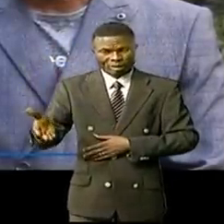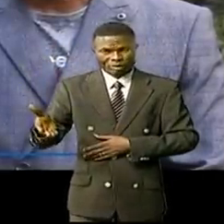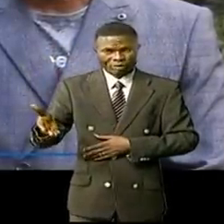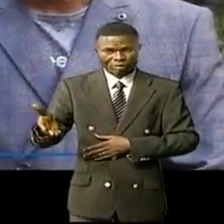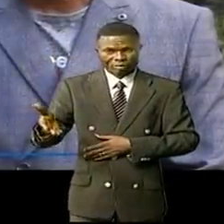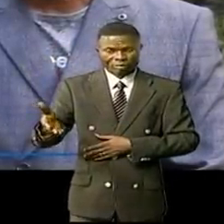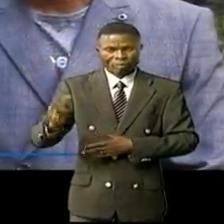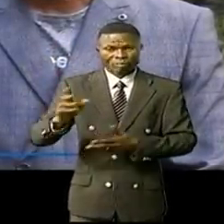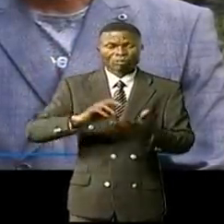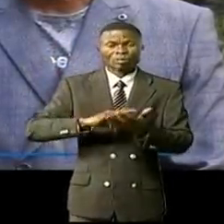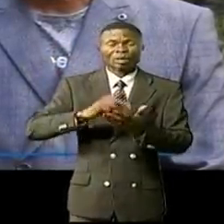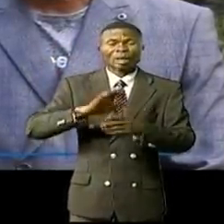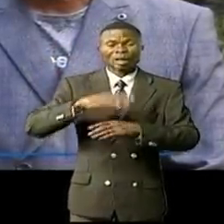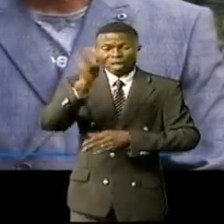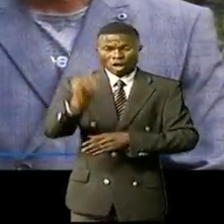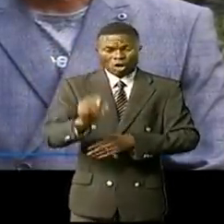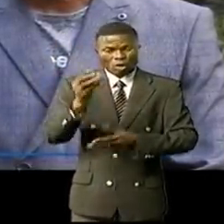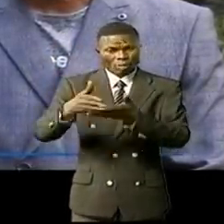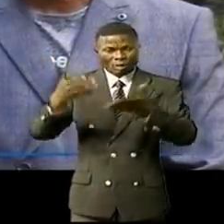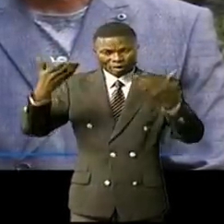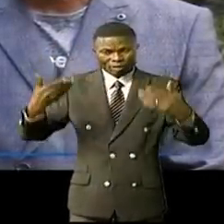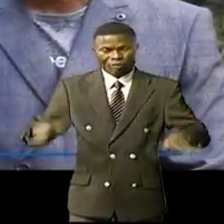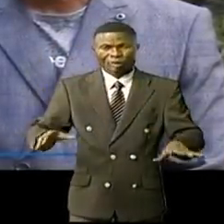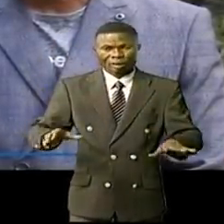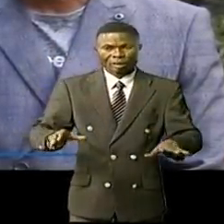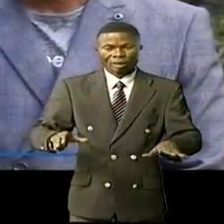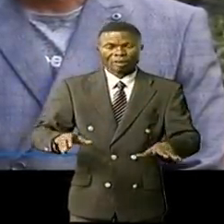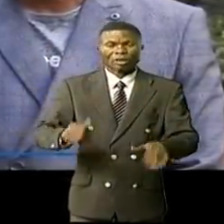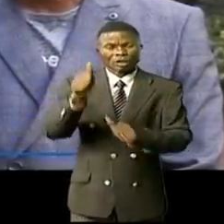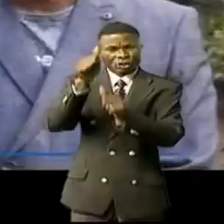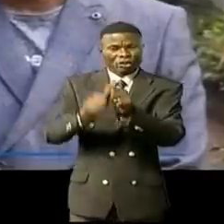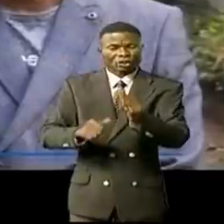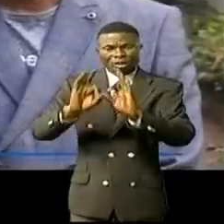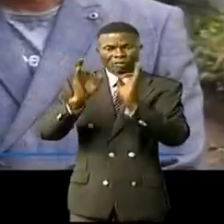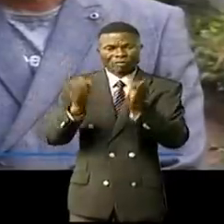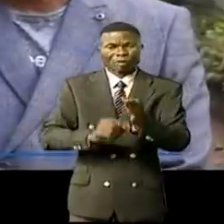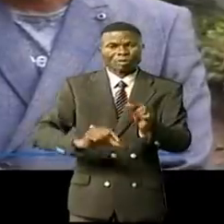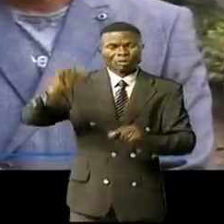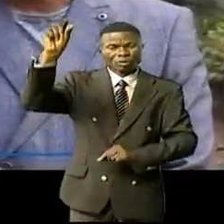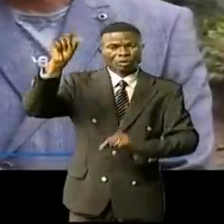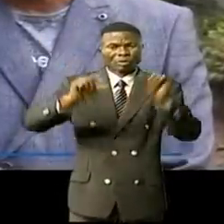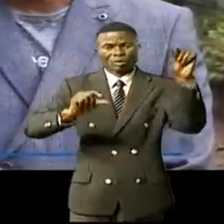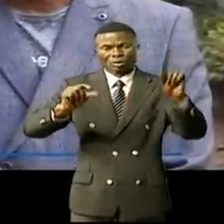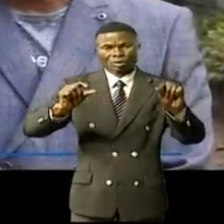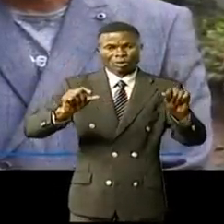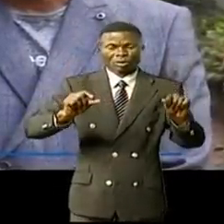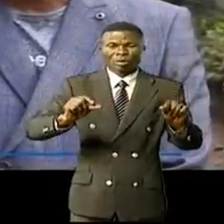C'est seulement après ce bain de consolation que nous allons dire